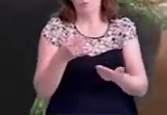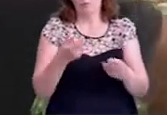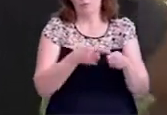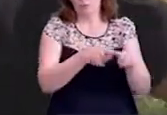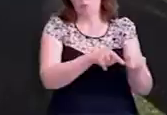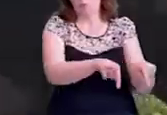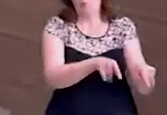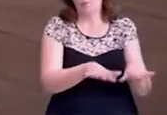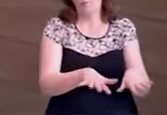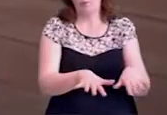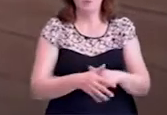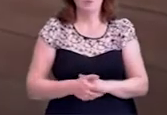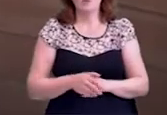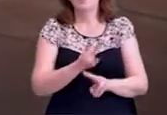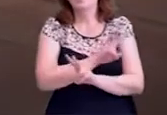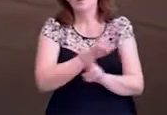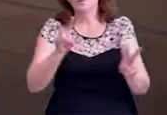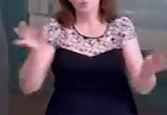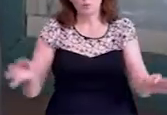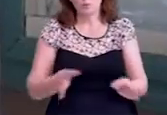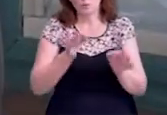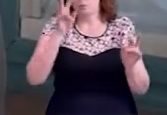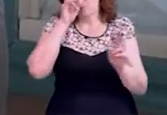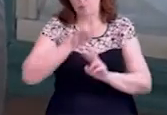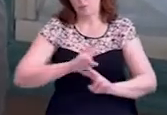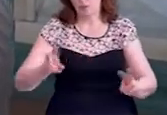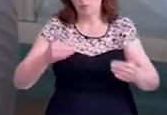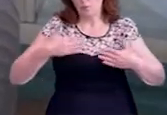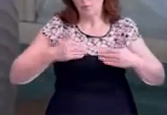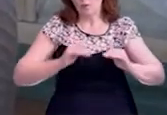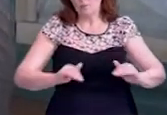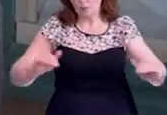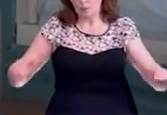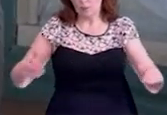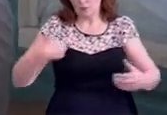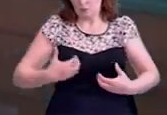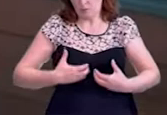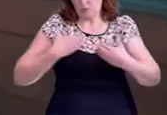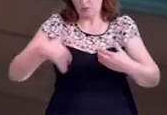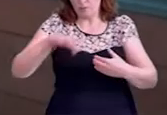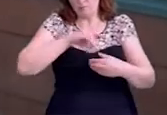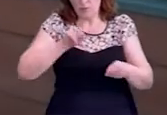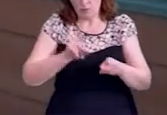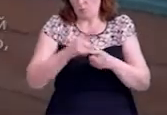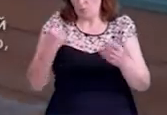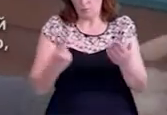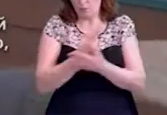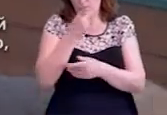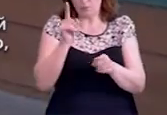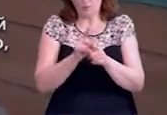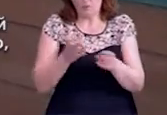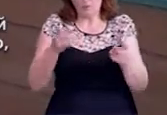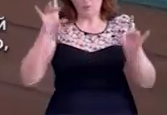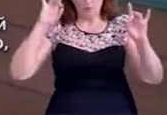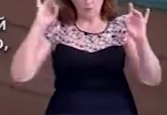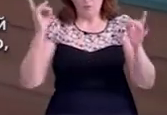на цьому місці. Ніхто нічого не знає. У нас у всіх діти, звісно, страшно. Не було такого, тут навіть без об'явлення,